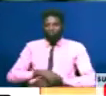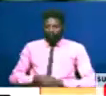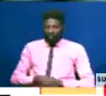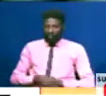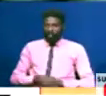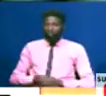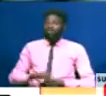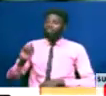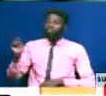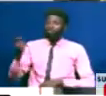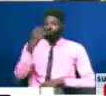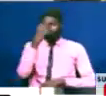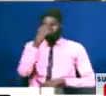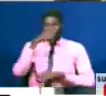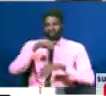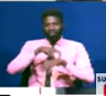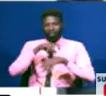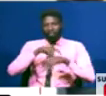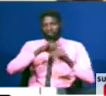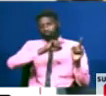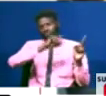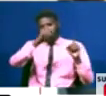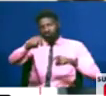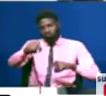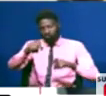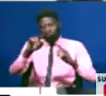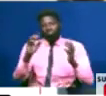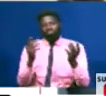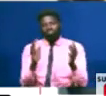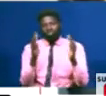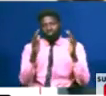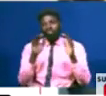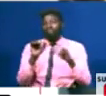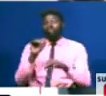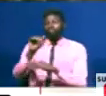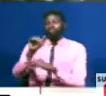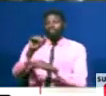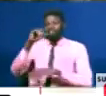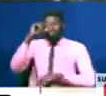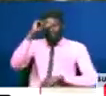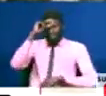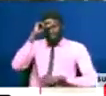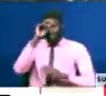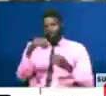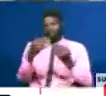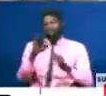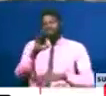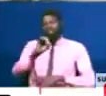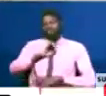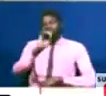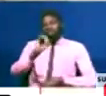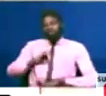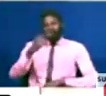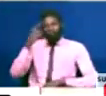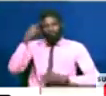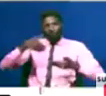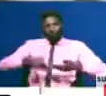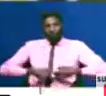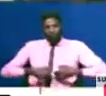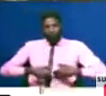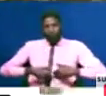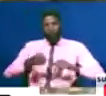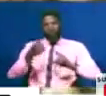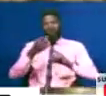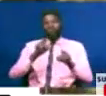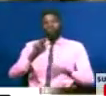ya kufuzu alitoa wito kwa wizara za serikali kutenga asilimia 30 ya nafasi za kazi kwa vijana wanaohitimu kutoka shirika la